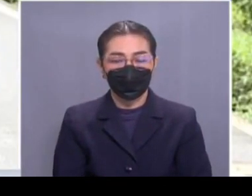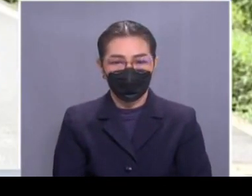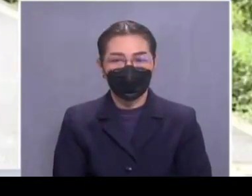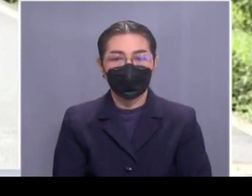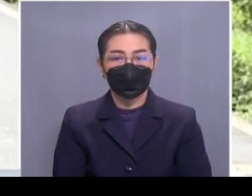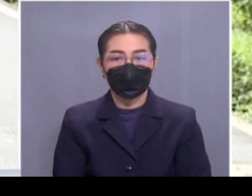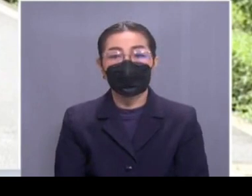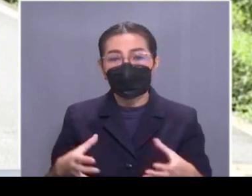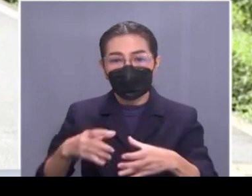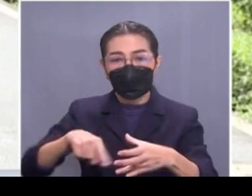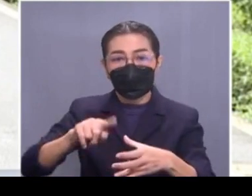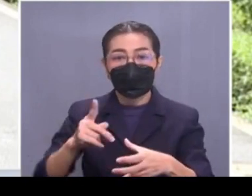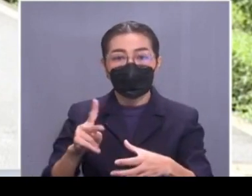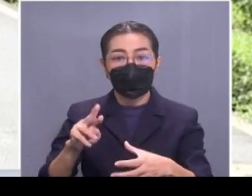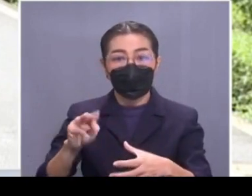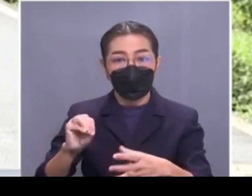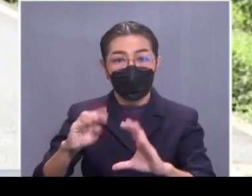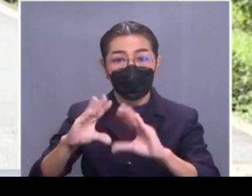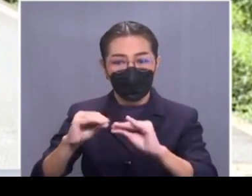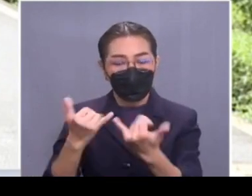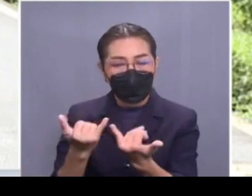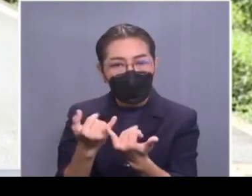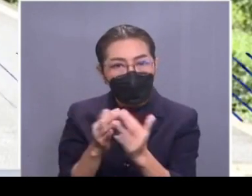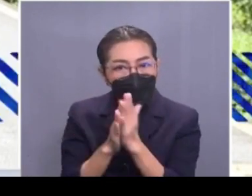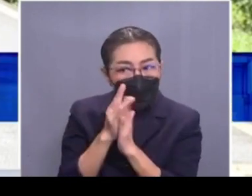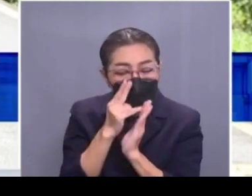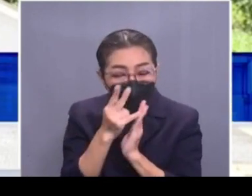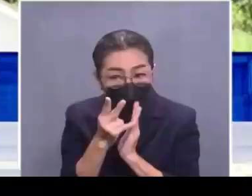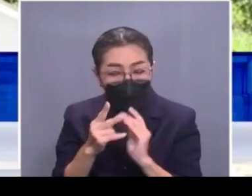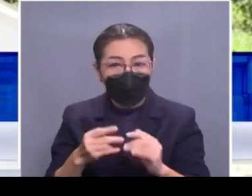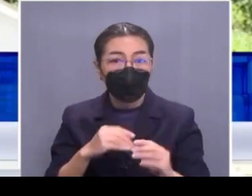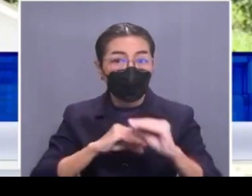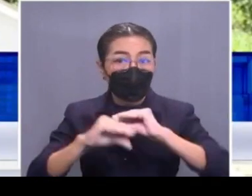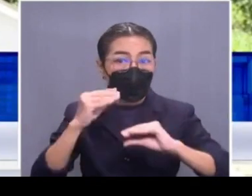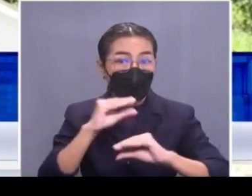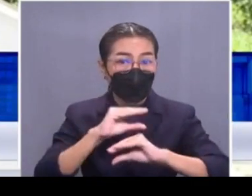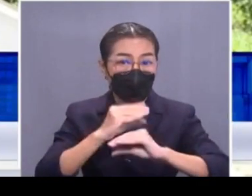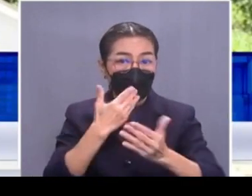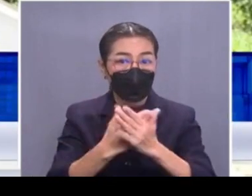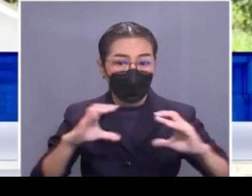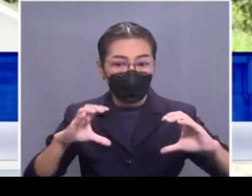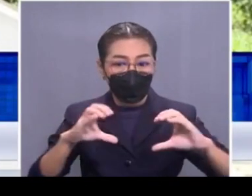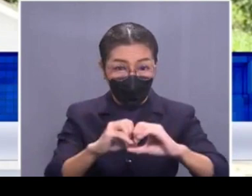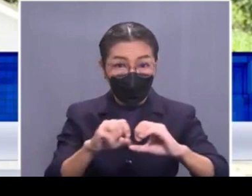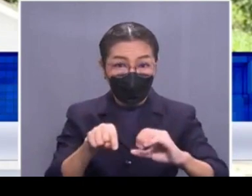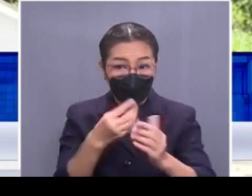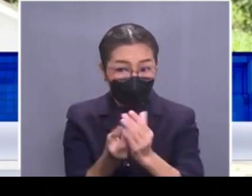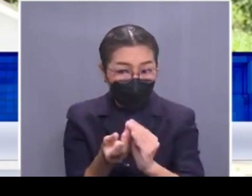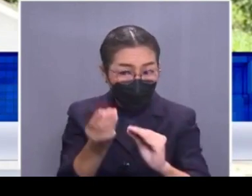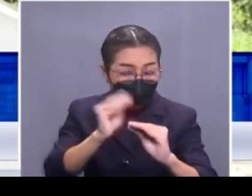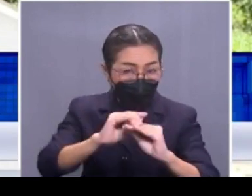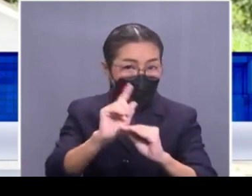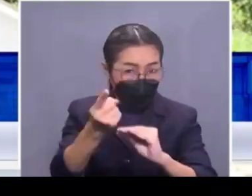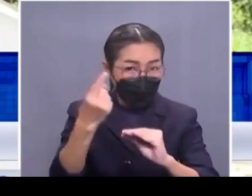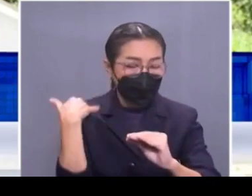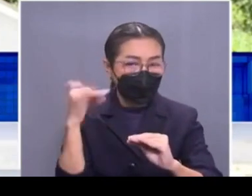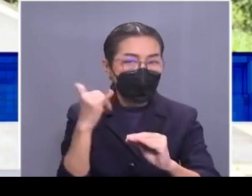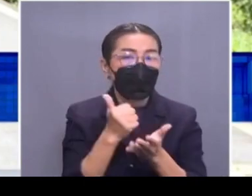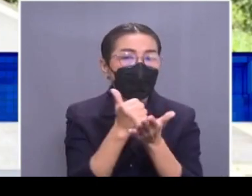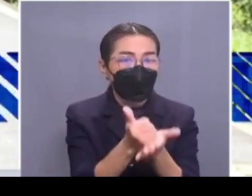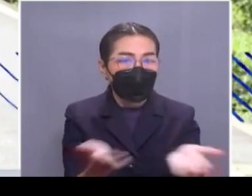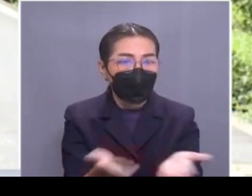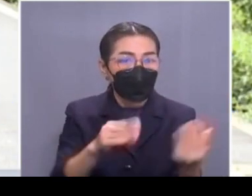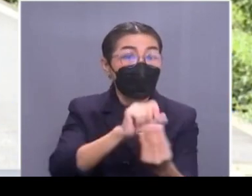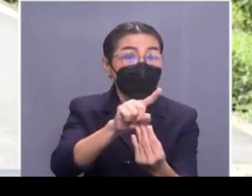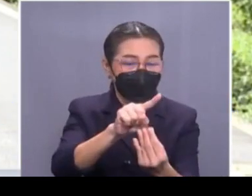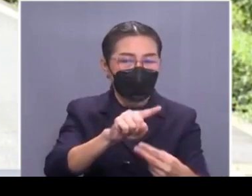ค่ะวันนี้ที่ประชุมครม.นะคะก็ลุ้นว่าจะมีการเพิ่มเงินในโครงการคนละครึ่งในเฟสต่อไปด้วยนะคะเพื่อที่จะกระตุ้นเศรษฐกิจส่วนปม